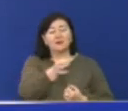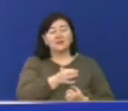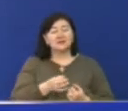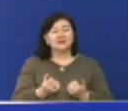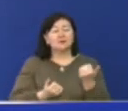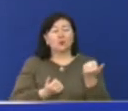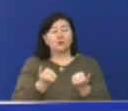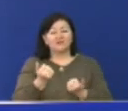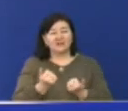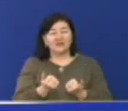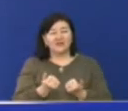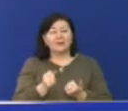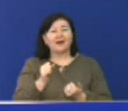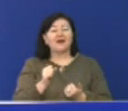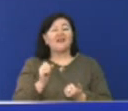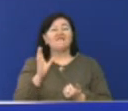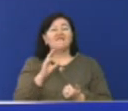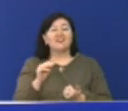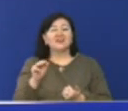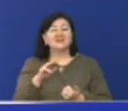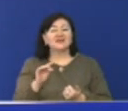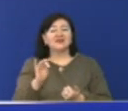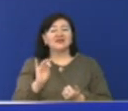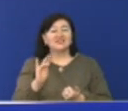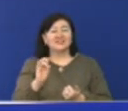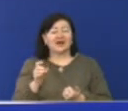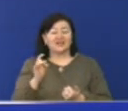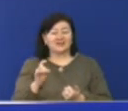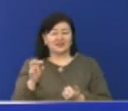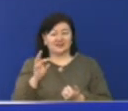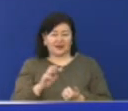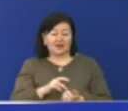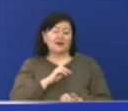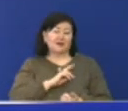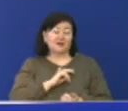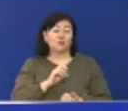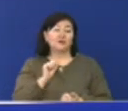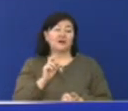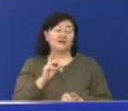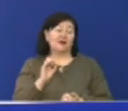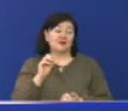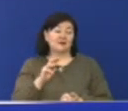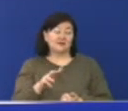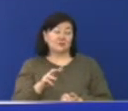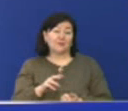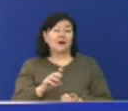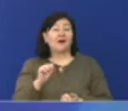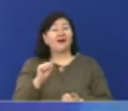ветеринарии. Затем до 2017 года работал акимом Бескарагайского района. Последние 3 года возглавлял район